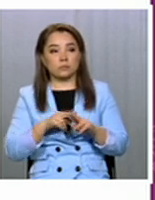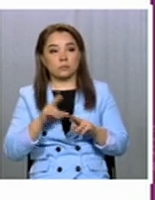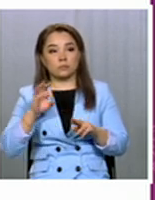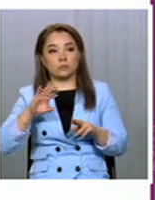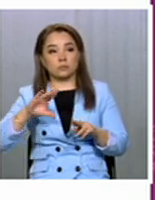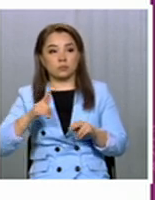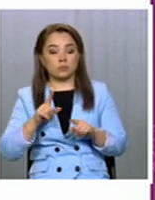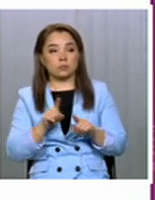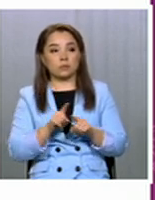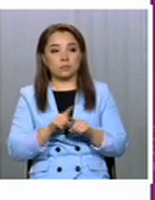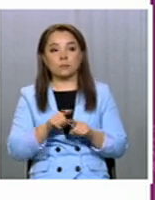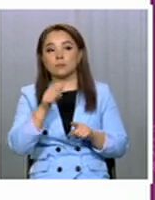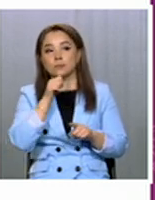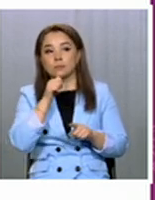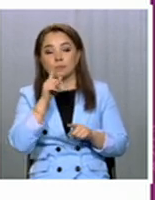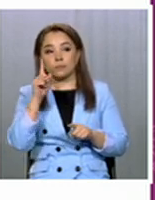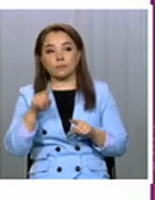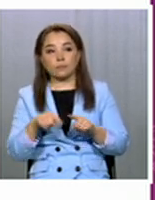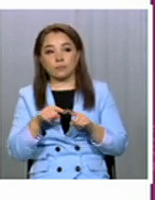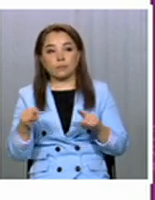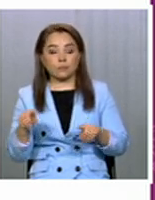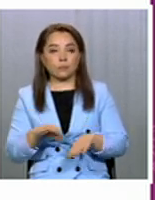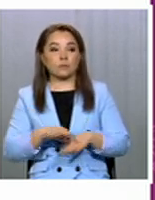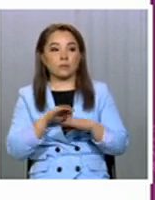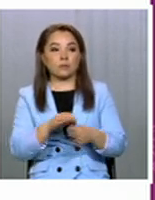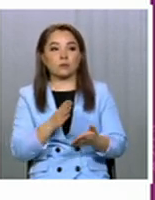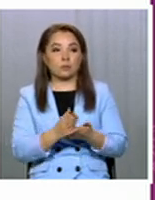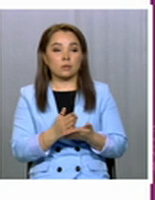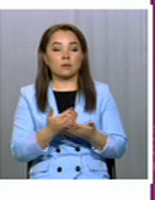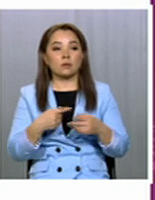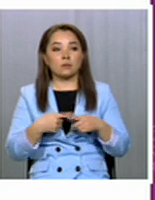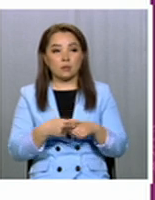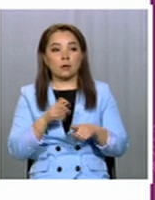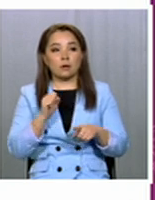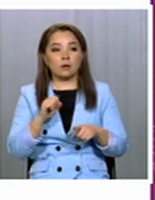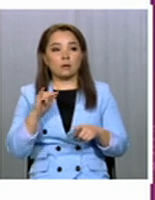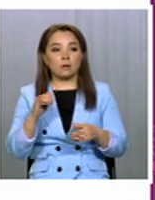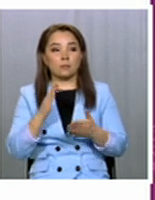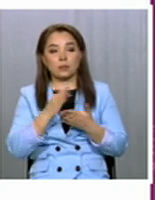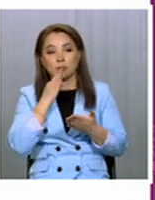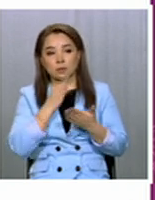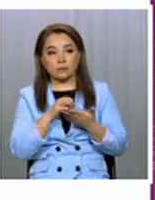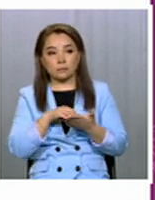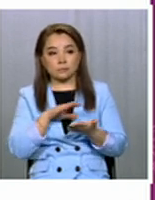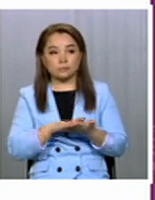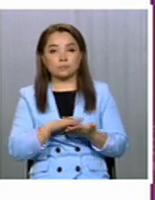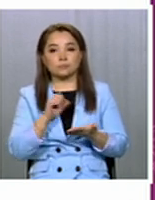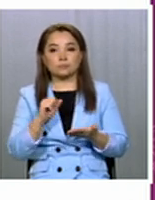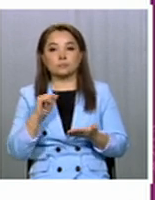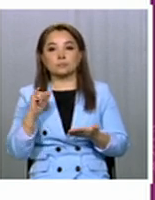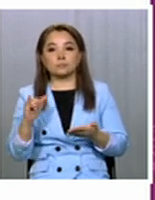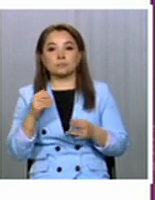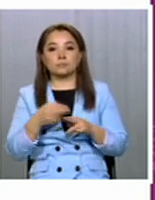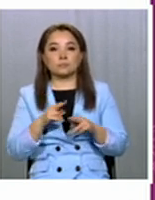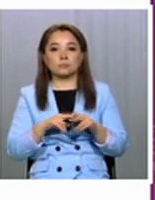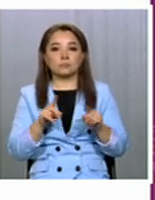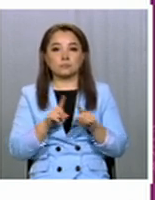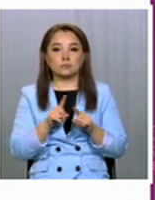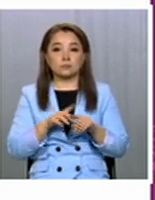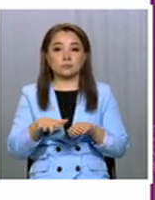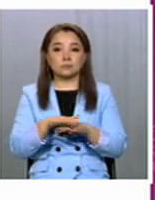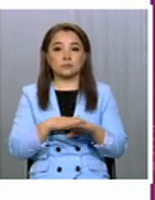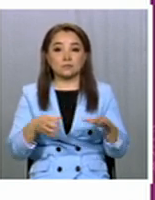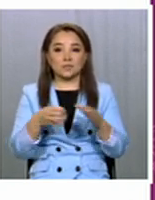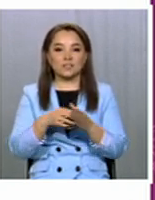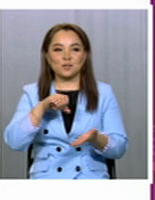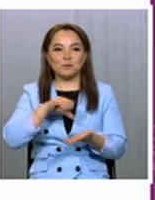перпендикуляр жүргізейік. Оның қиылысу нүктесін АY деп белгілейтін болсақ, АY нүктесінің ОY осіндегі